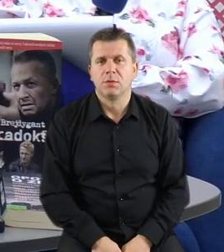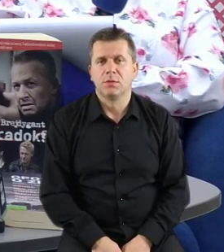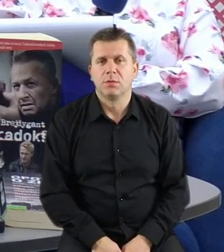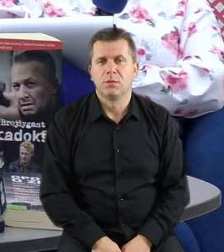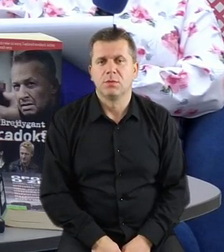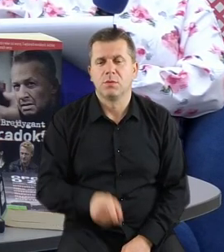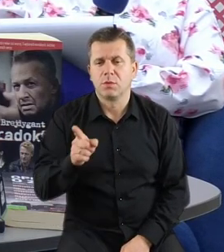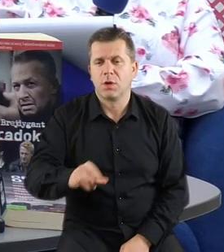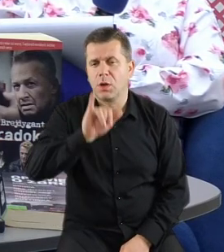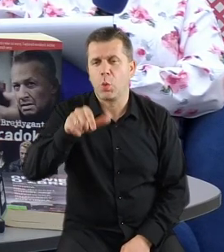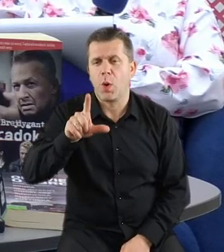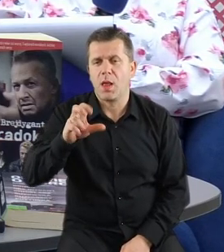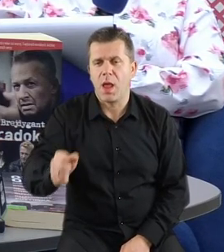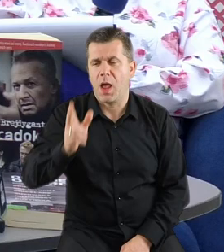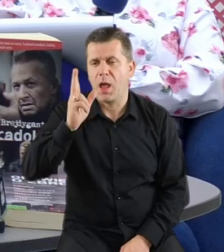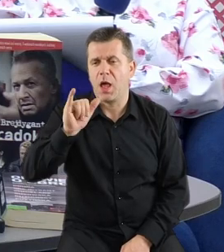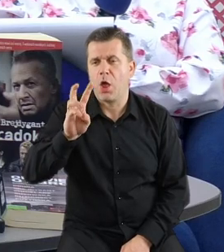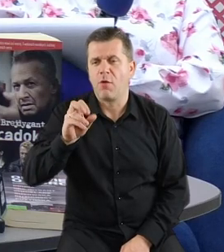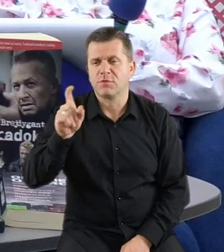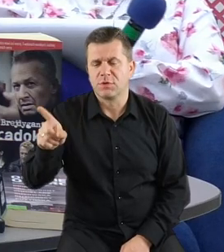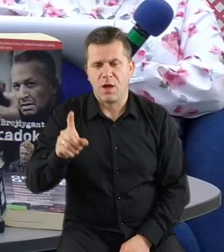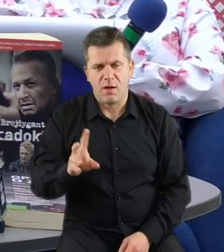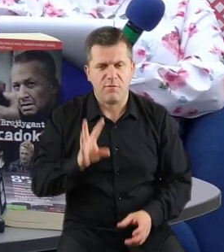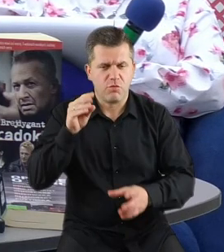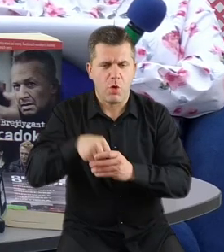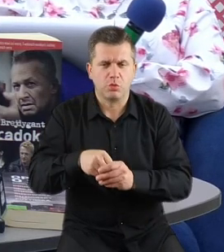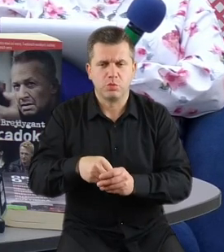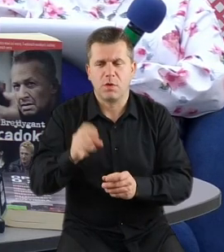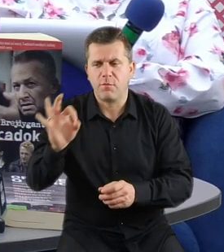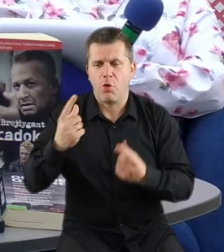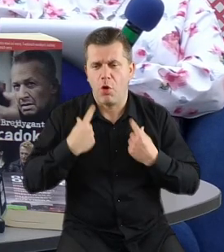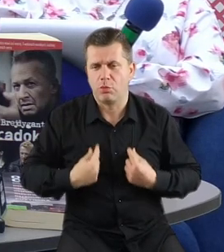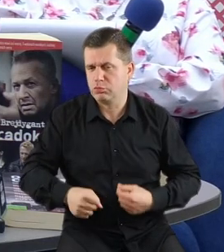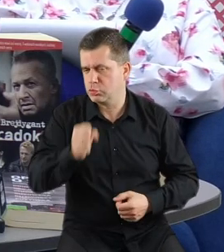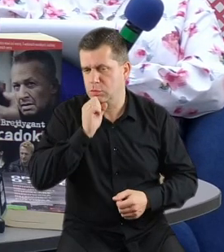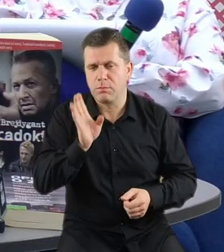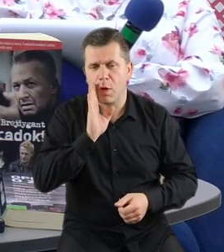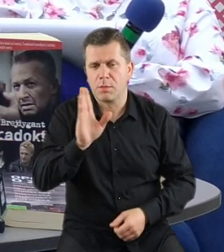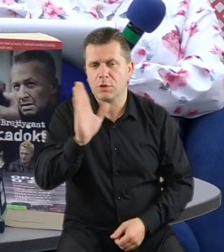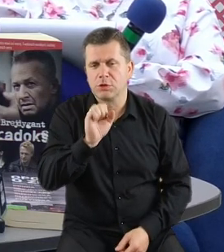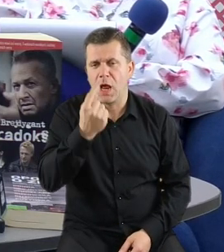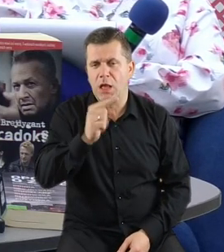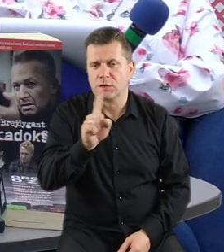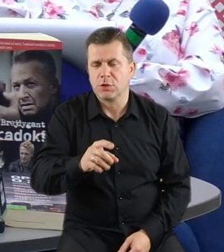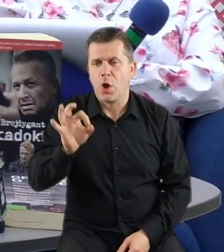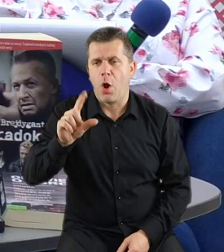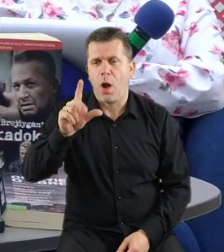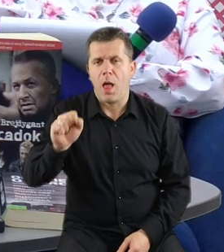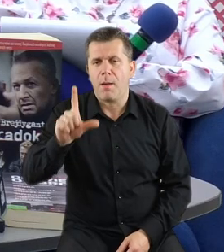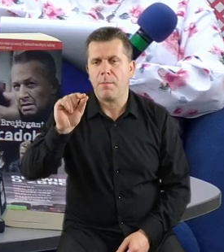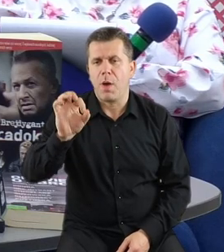to Julia Kijowska wniosła tak dużo swoją osobowością do tej roli, podobnie z Szadzią zresztą i Izolą